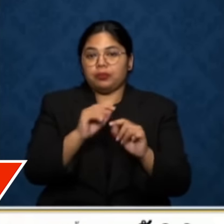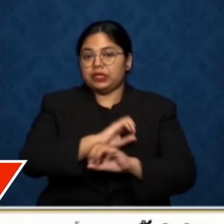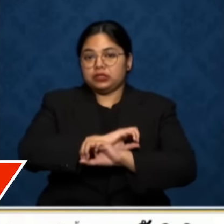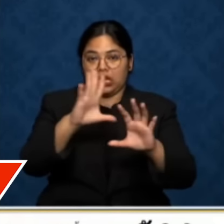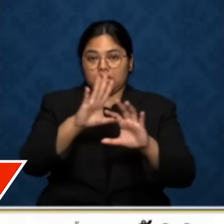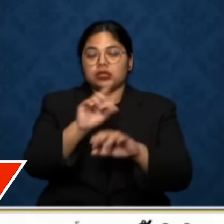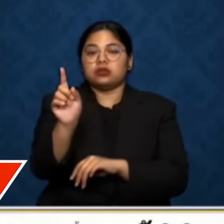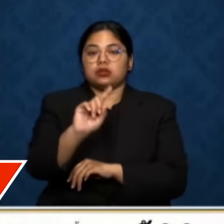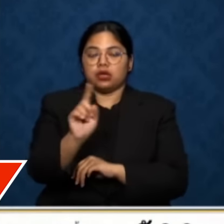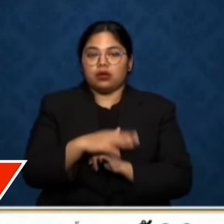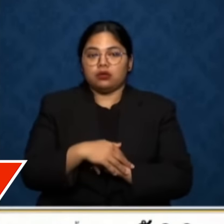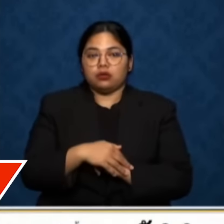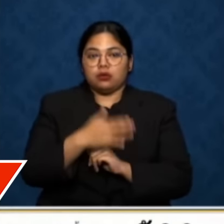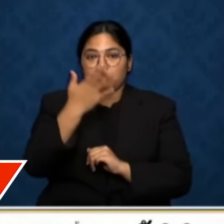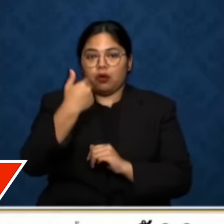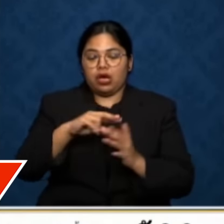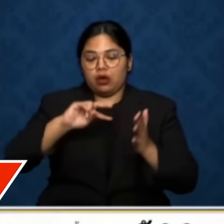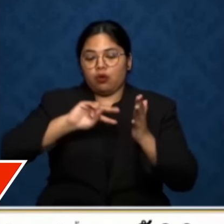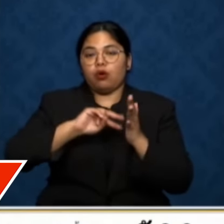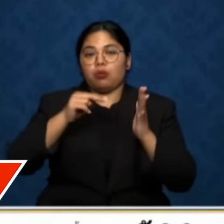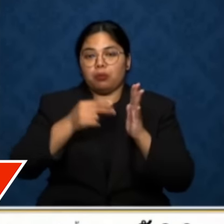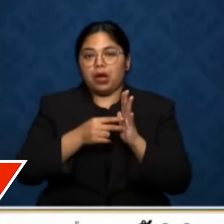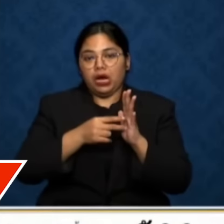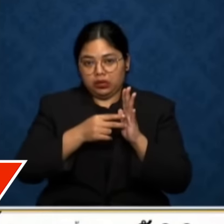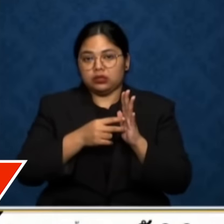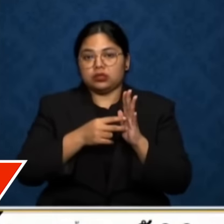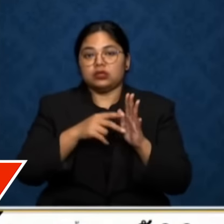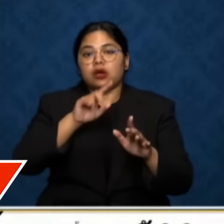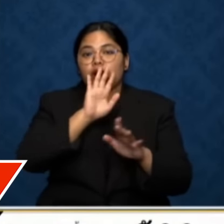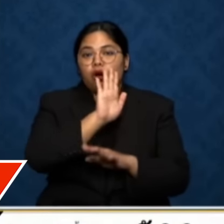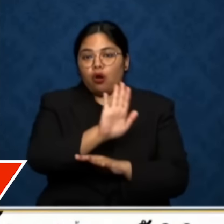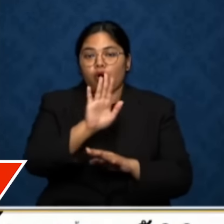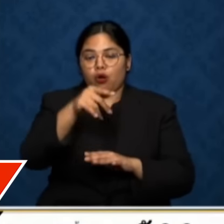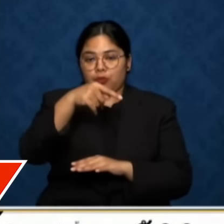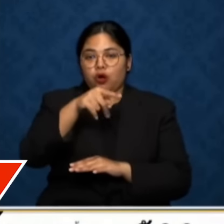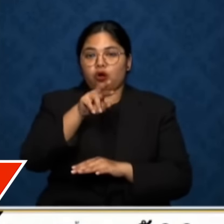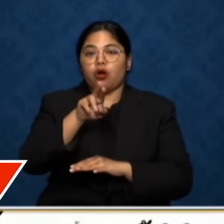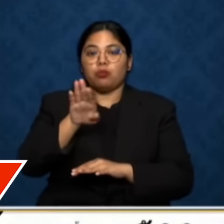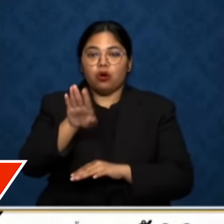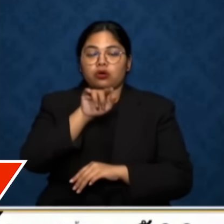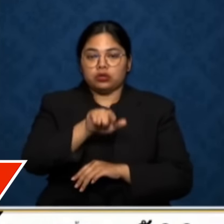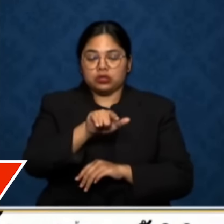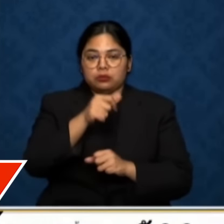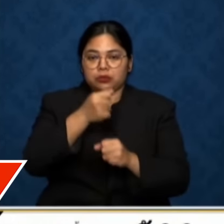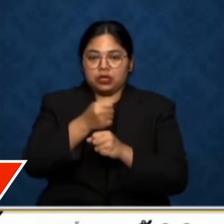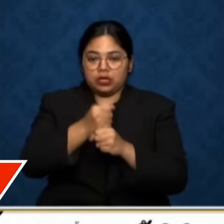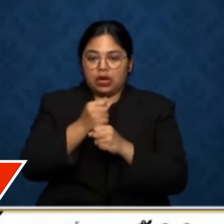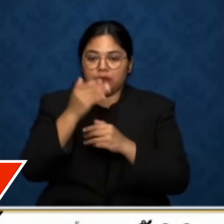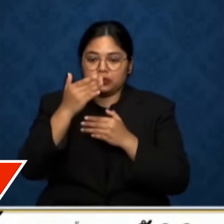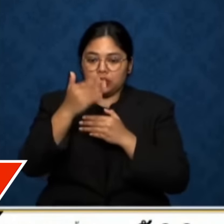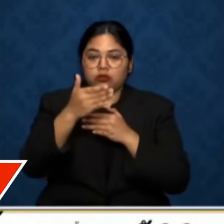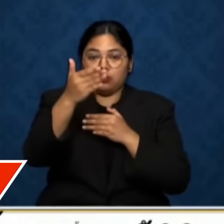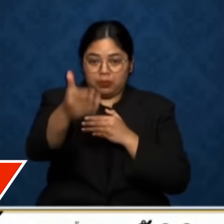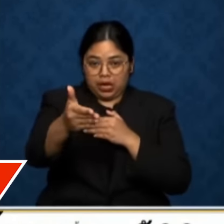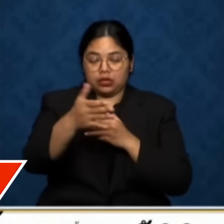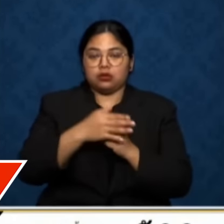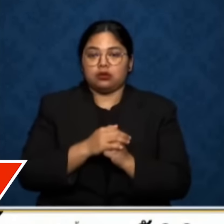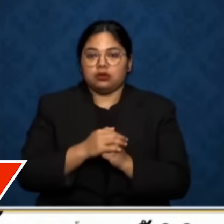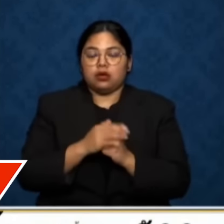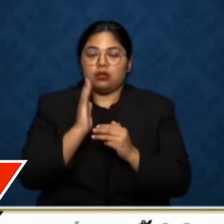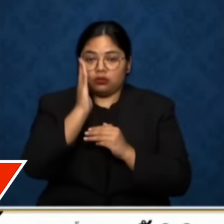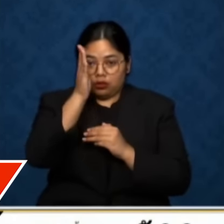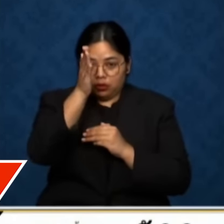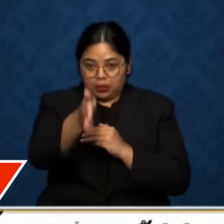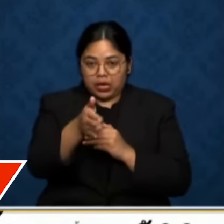ามันต้องอาศัยการตีความอันนี้เพื่ออะไรครับเพื่อแนวทางการปฏิบัติต่อไปอย่างน้อยล่ะอย่างน้อยต่อ